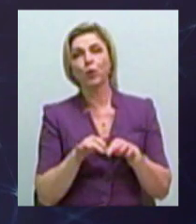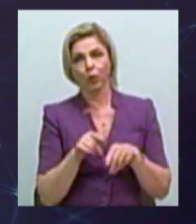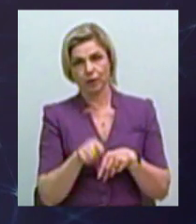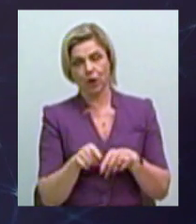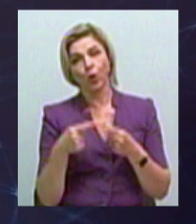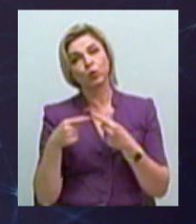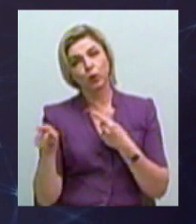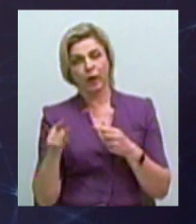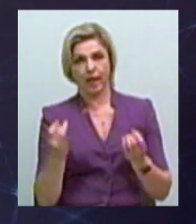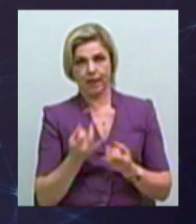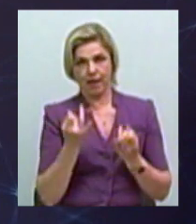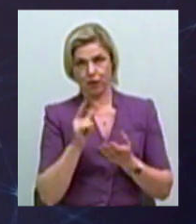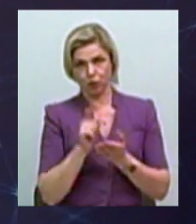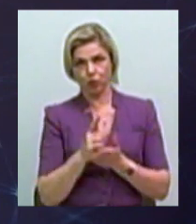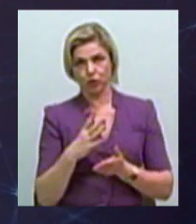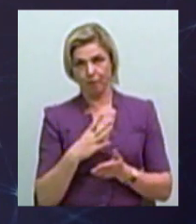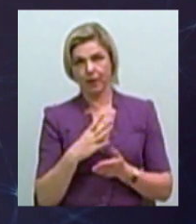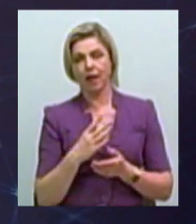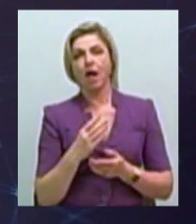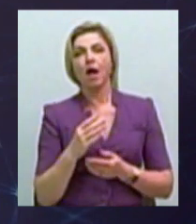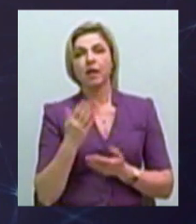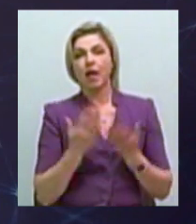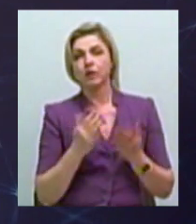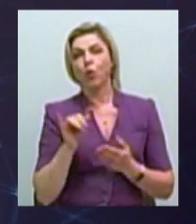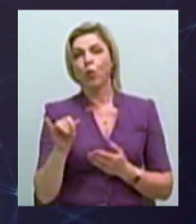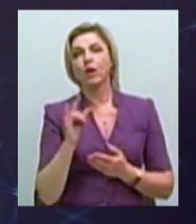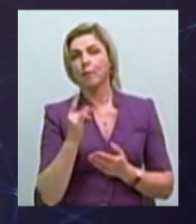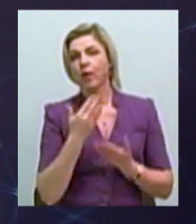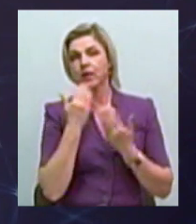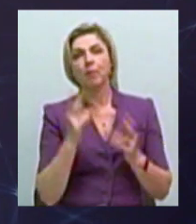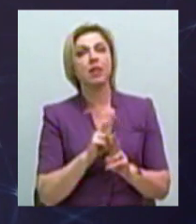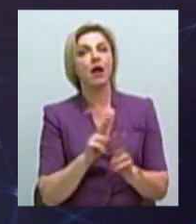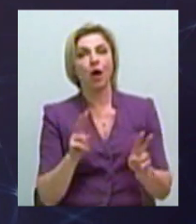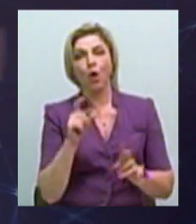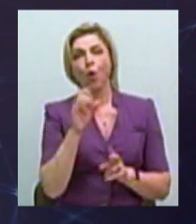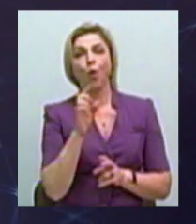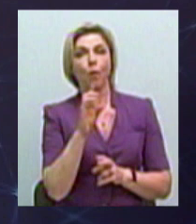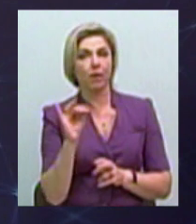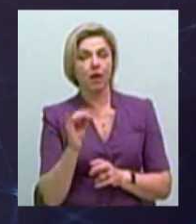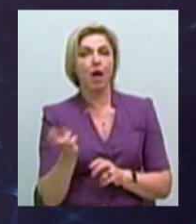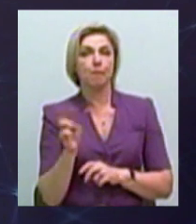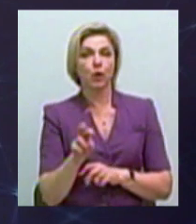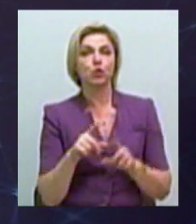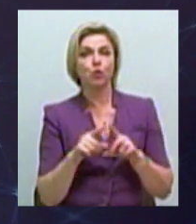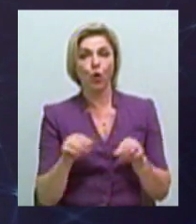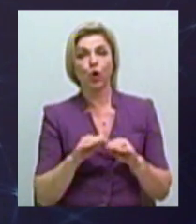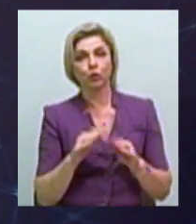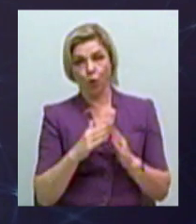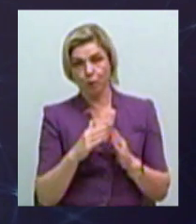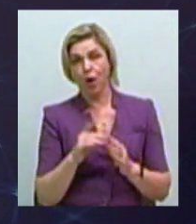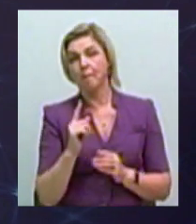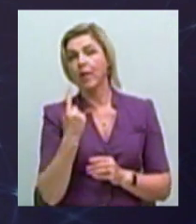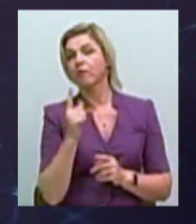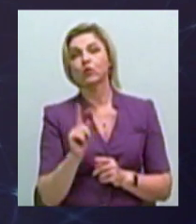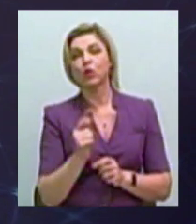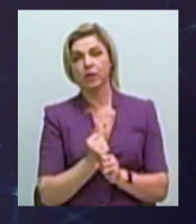комп'ютерним світом, поза комп'ютерною реальністю. Якщо у неї немає ніяких хобі, якщо вона приходить зі школи додому, що вона робить? Вона першим